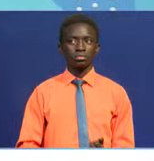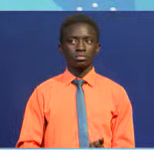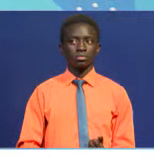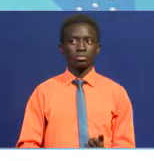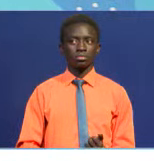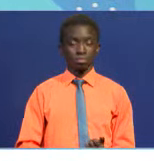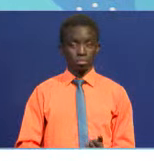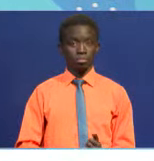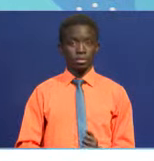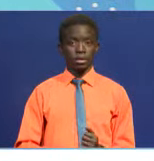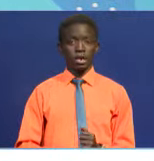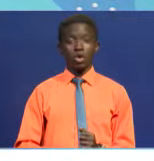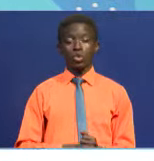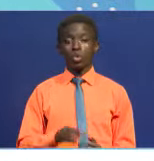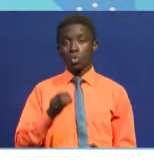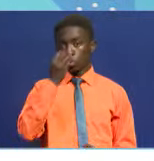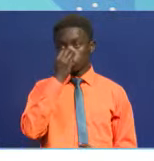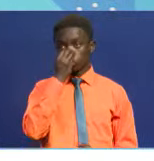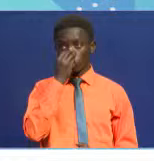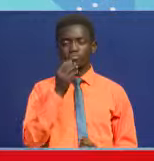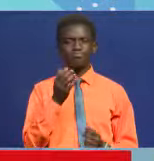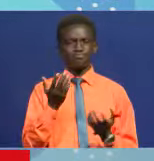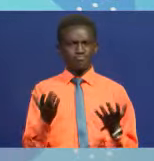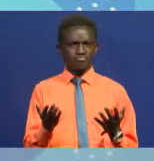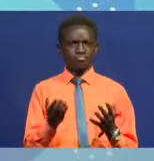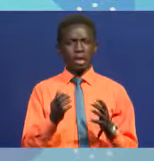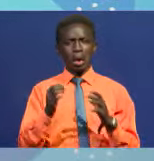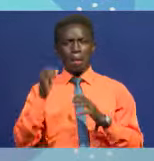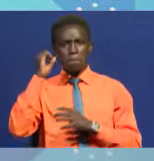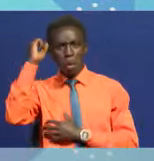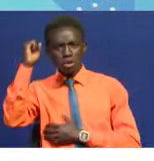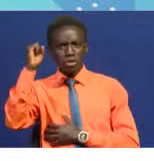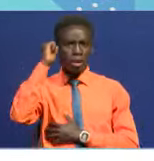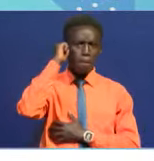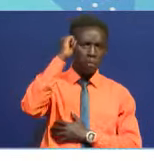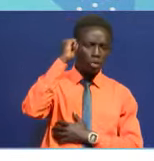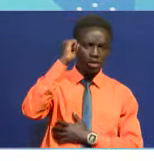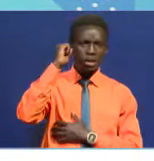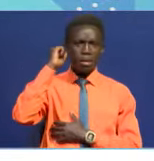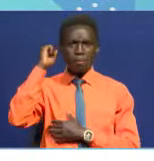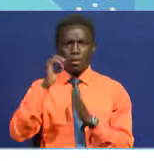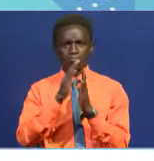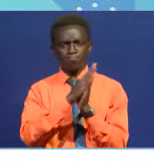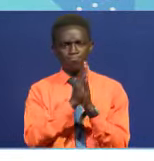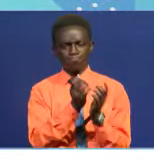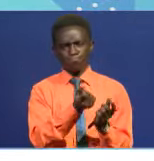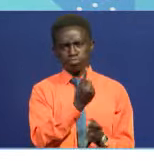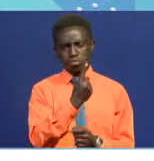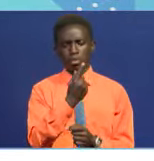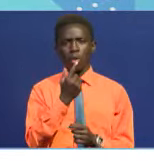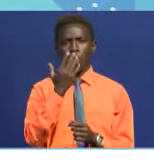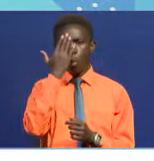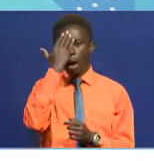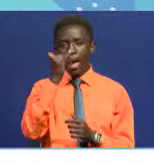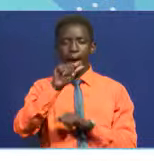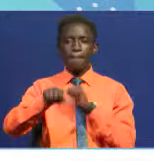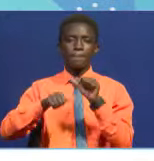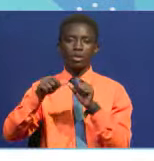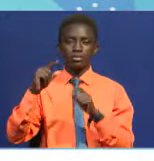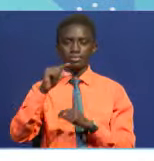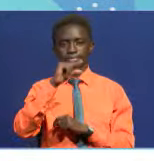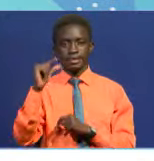Na Rais William Ruto amehusisha matukio ya kisiasa na ujiri humu nchini kufuatia maandamano ya kizazi cha Gen Z kuwa